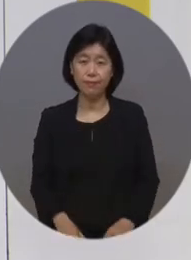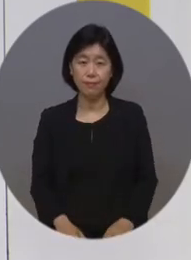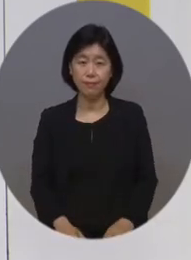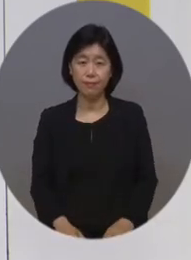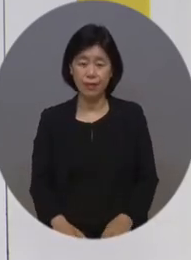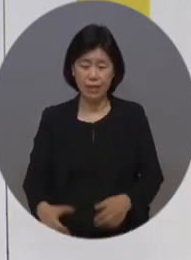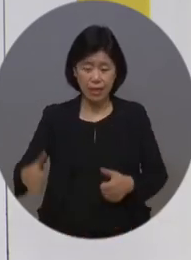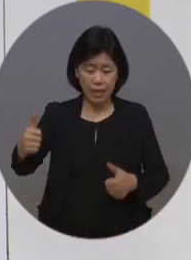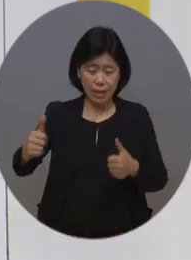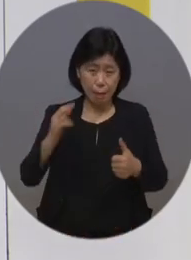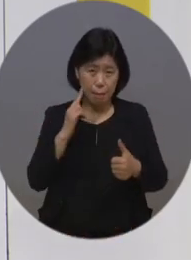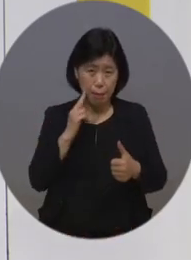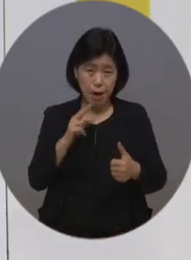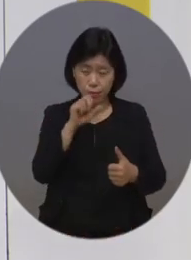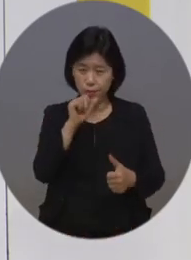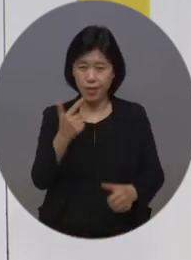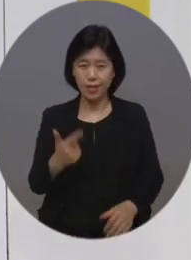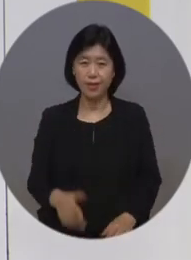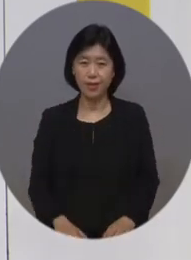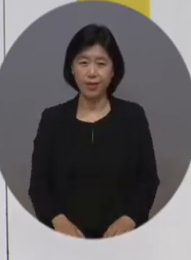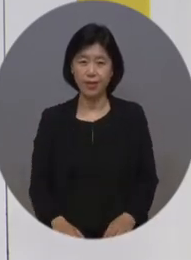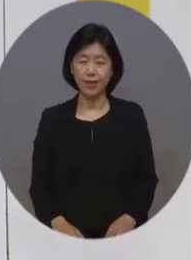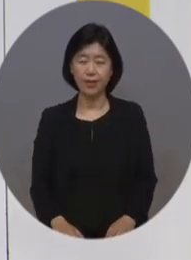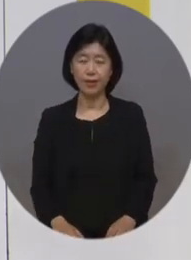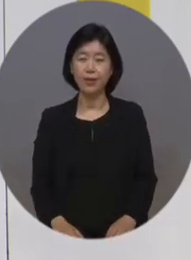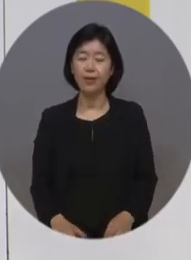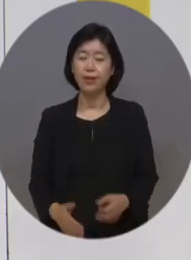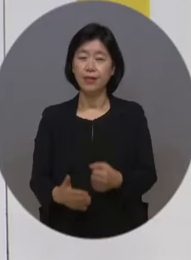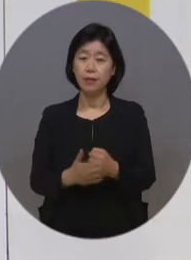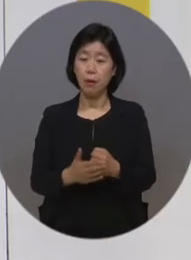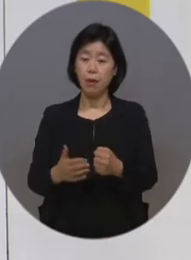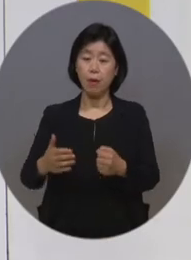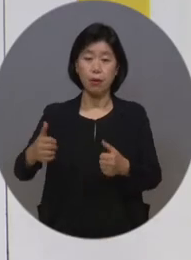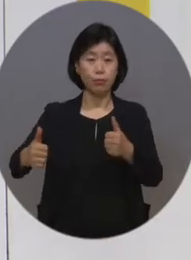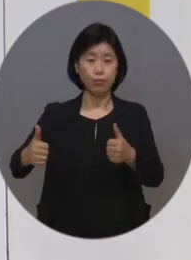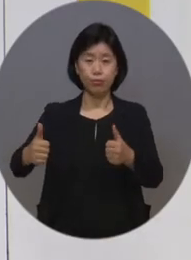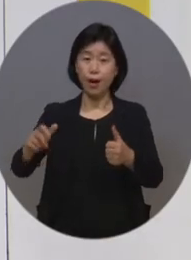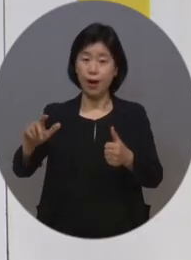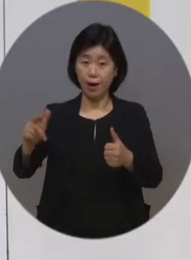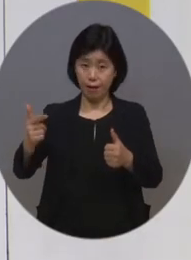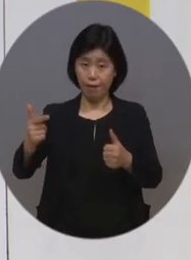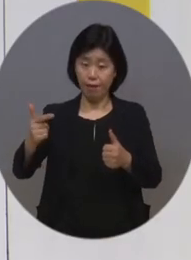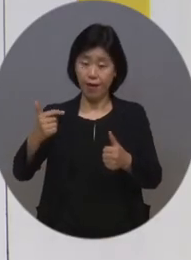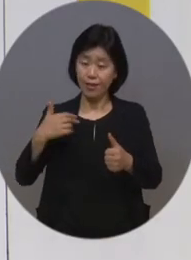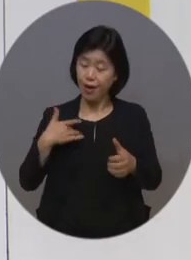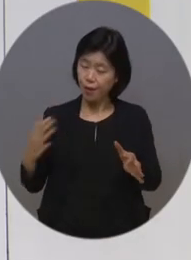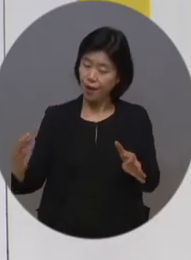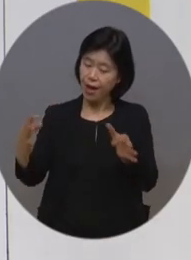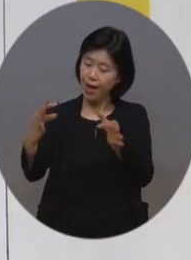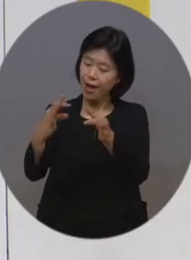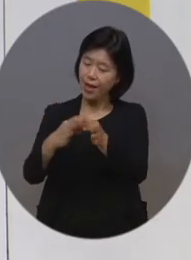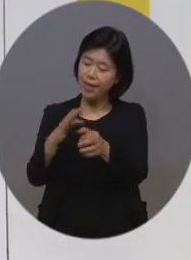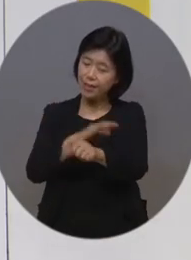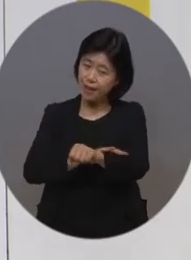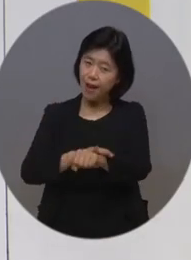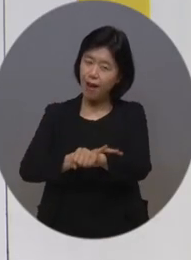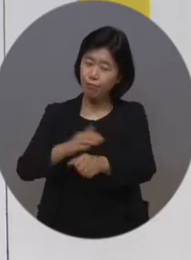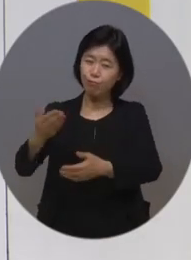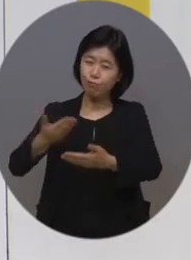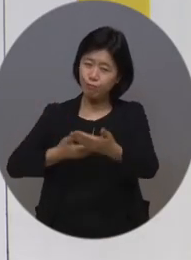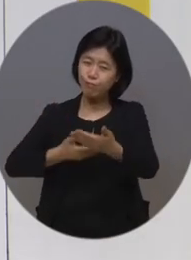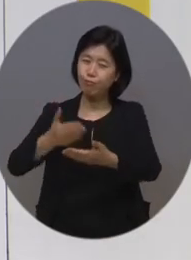건강하게 바라보고 다른 사람을 비디오와 경제 기 대상 보다는 내가 잘 관계를 맺어서 나도 좋고